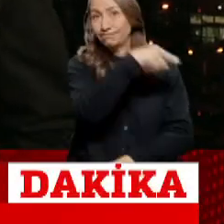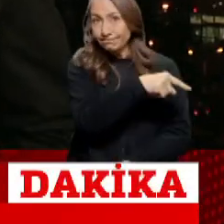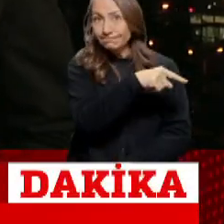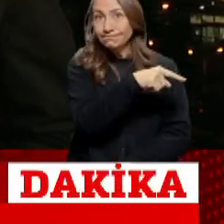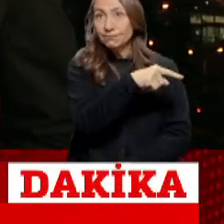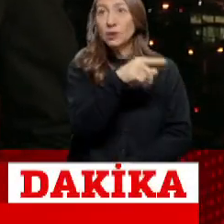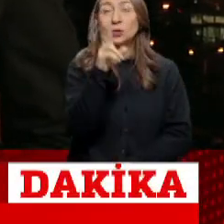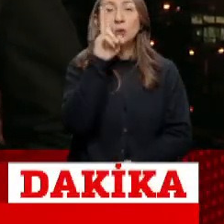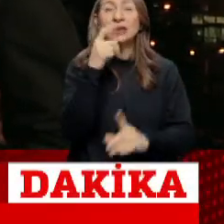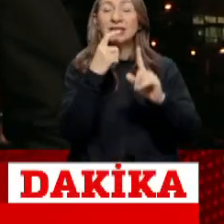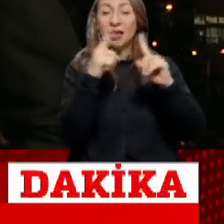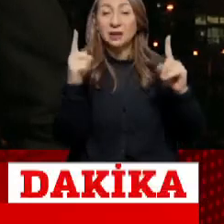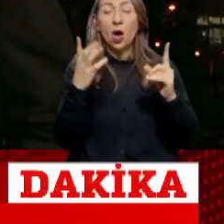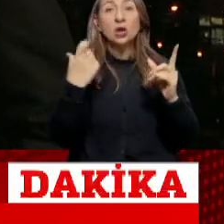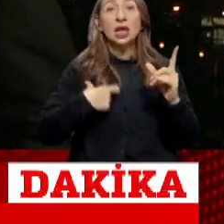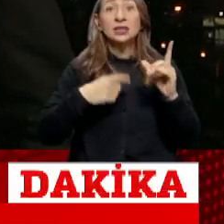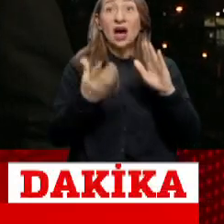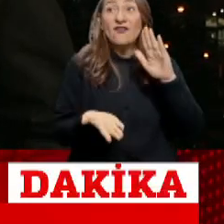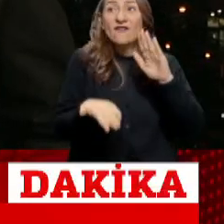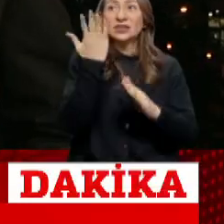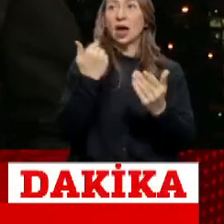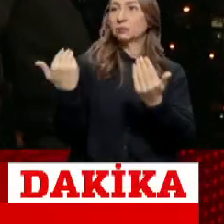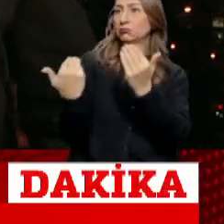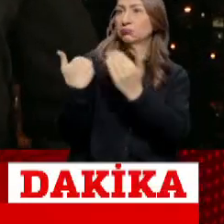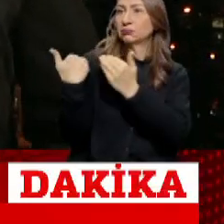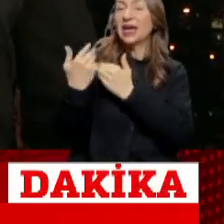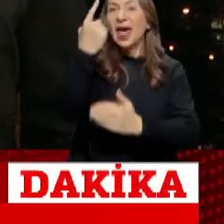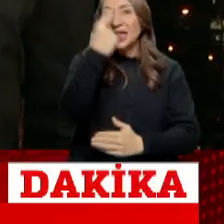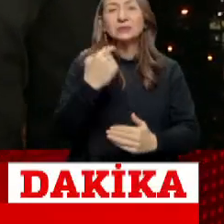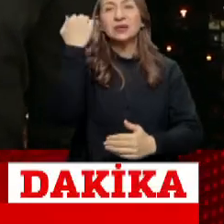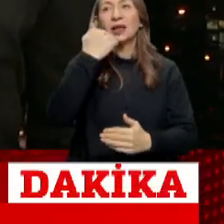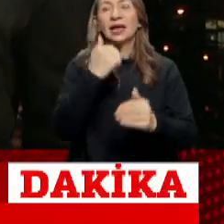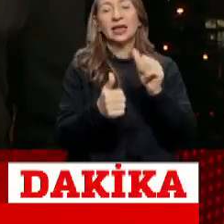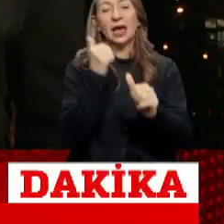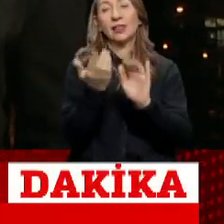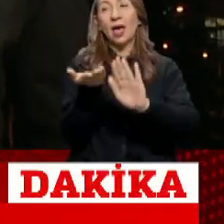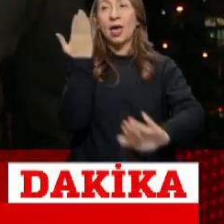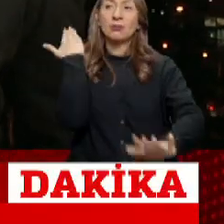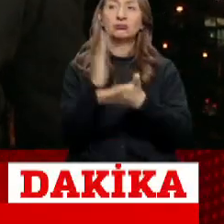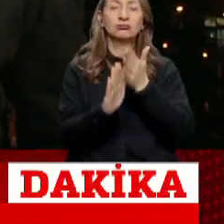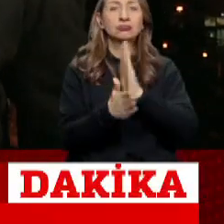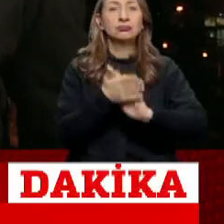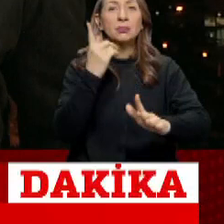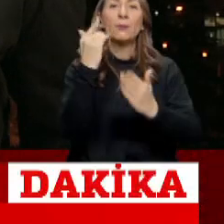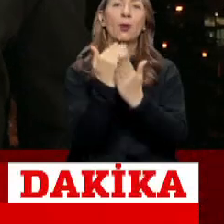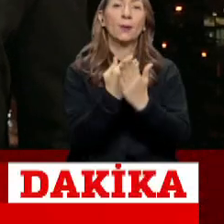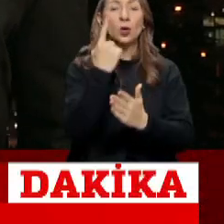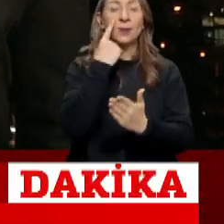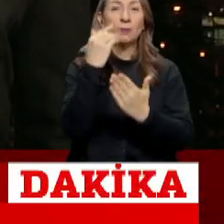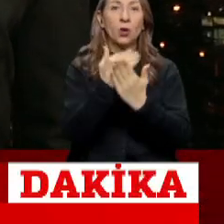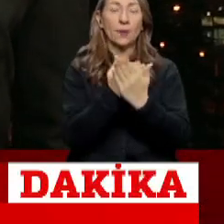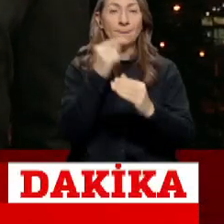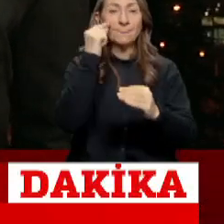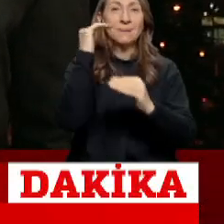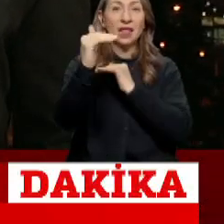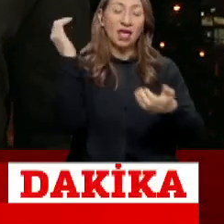bu son yıllarda özellikle daha da artan bize söylenen resmi yalanları geride bırakacak bir program, hükümet programı